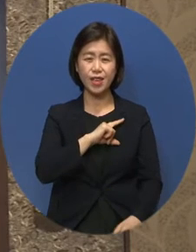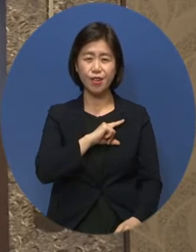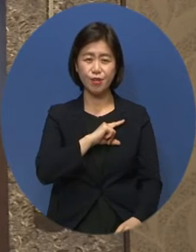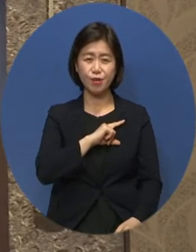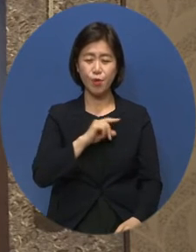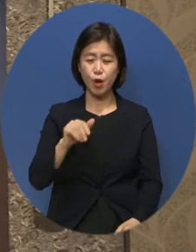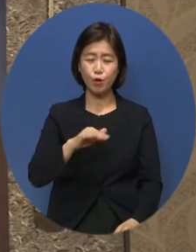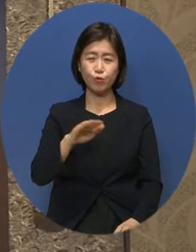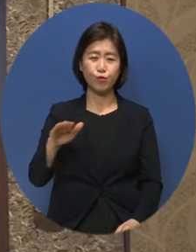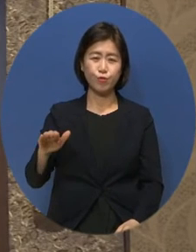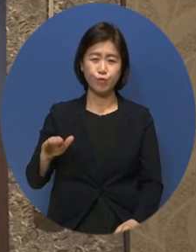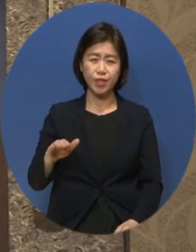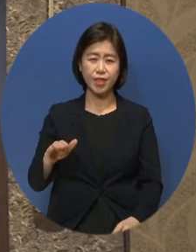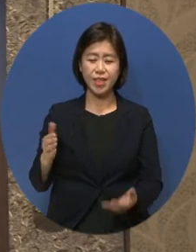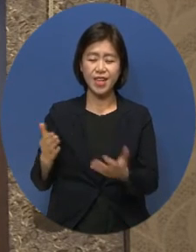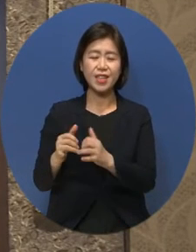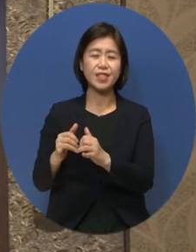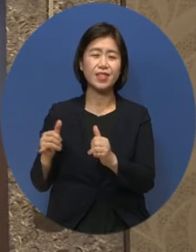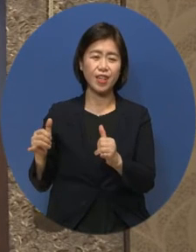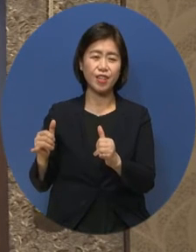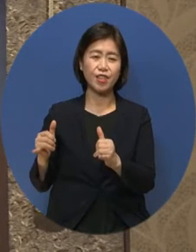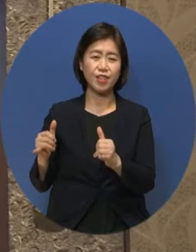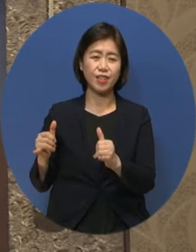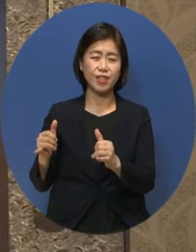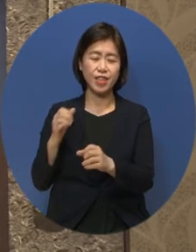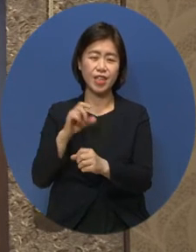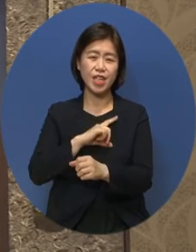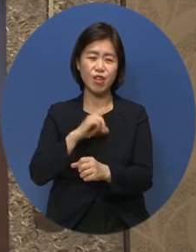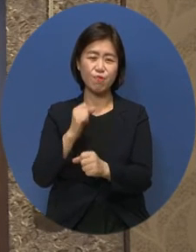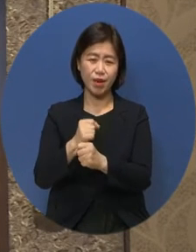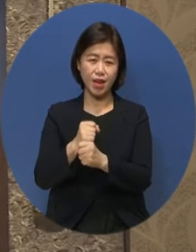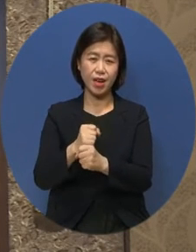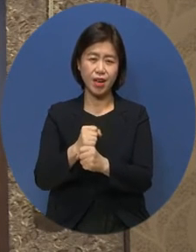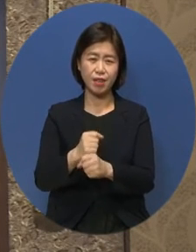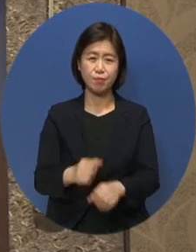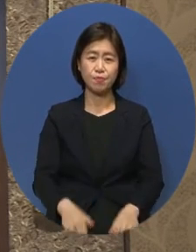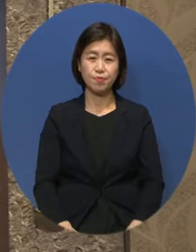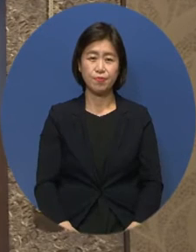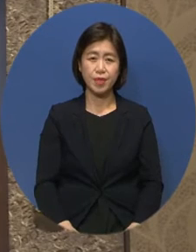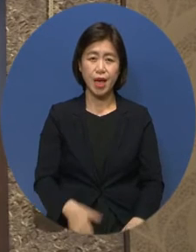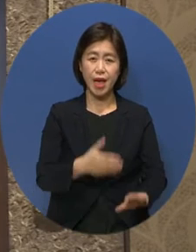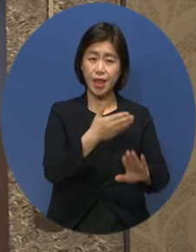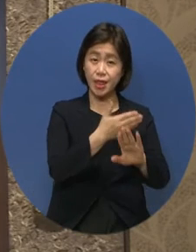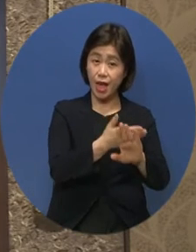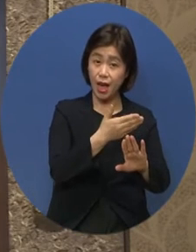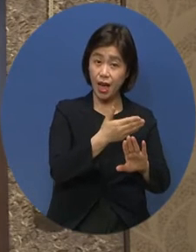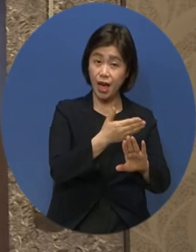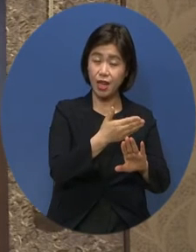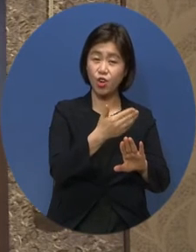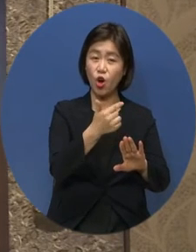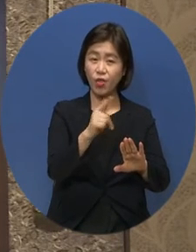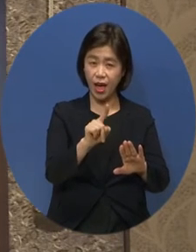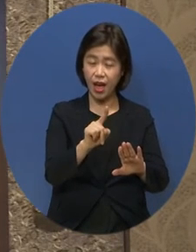어떻 m 인가요 4 다르거나 같거나 같거나 다르거나 아 우리